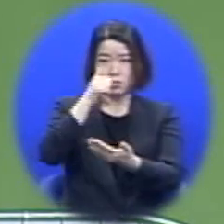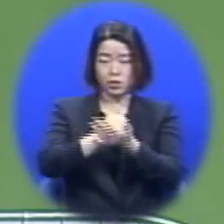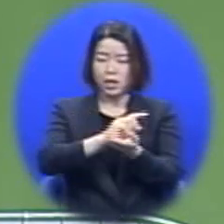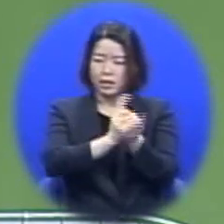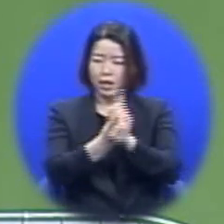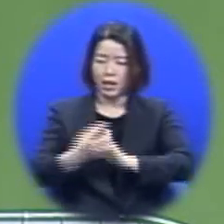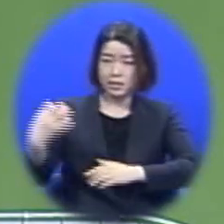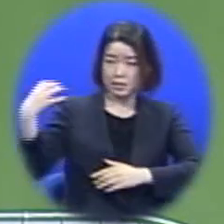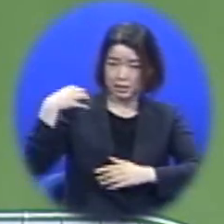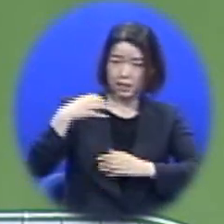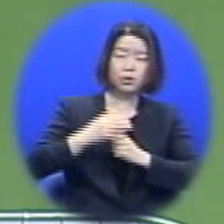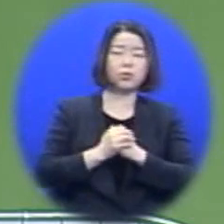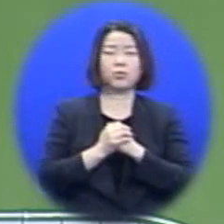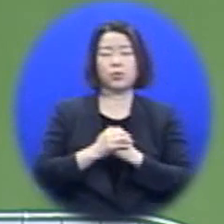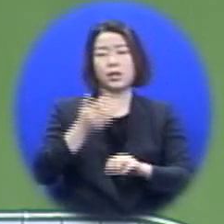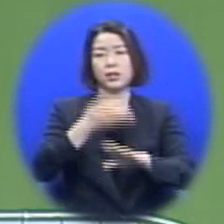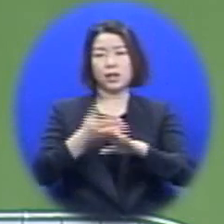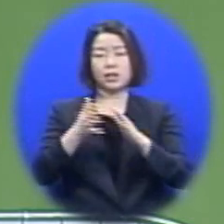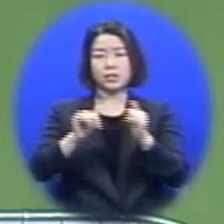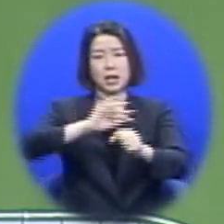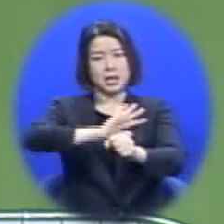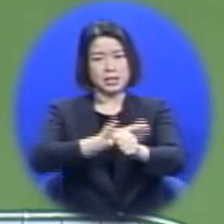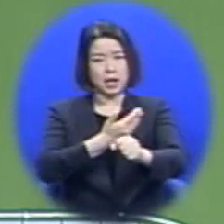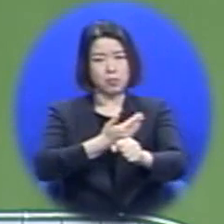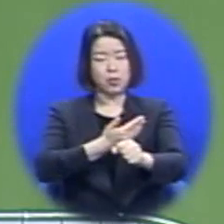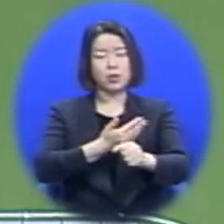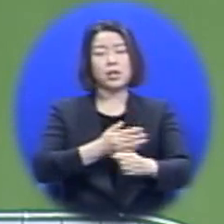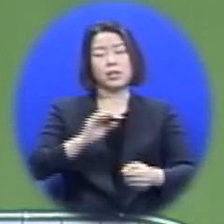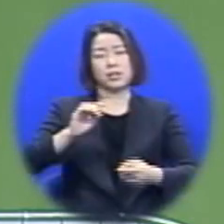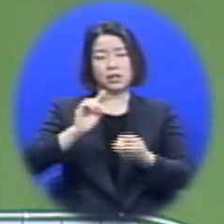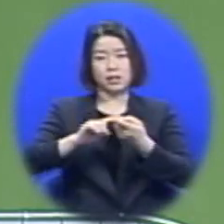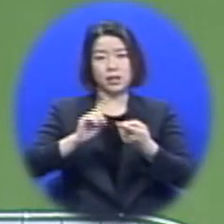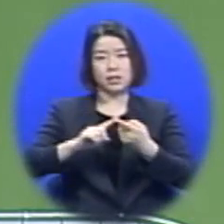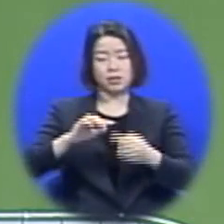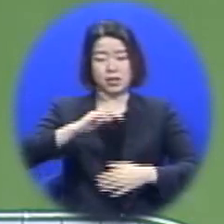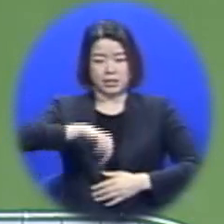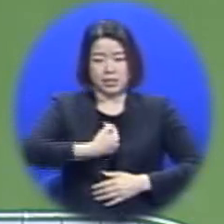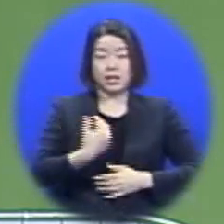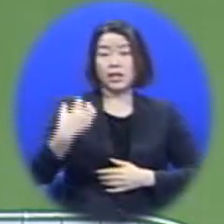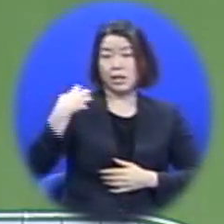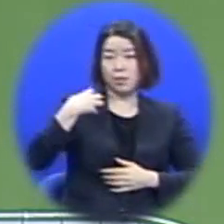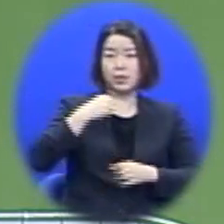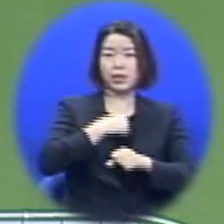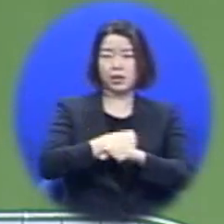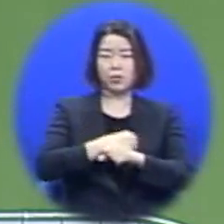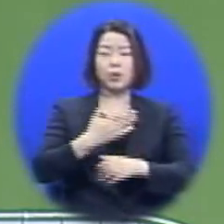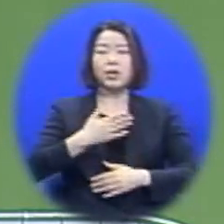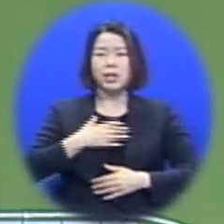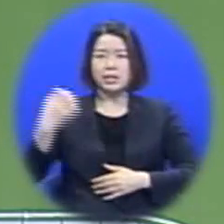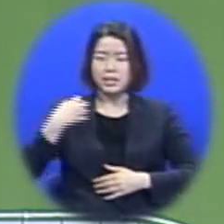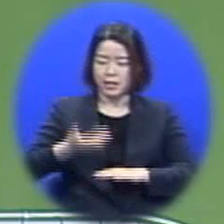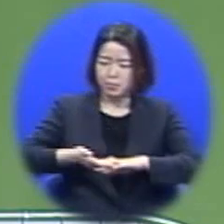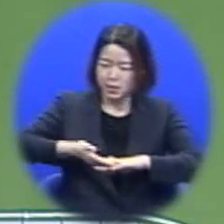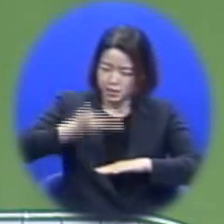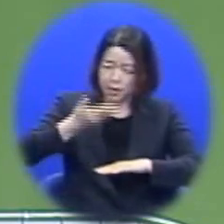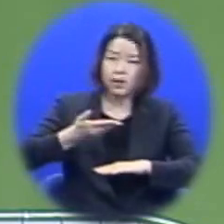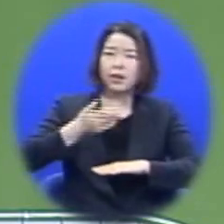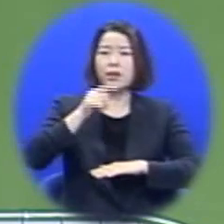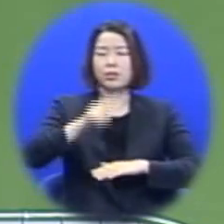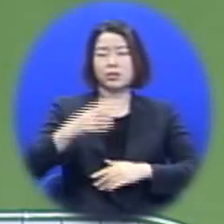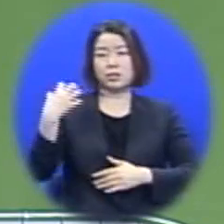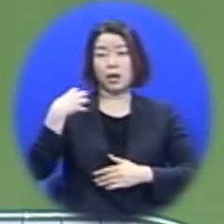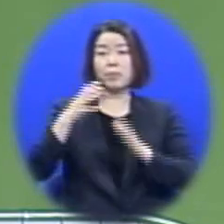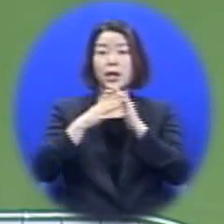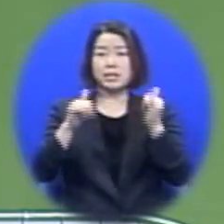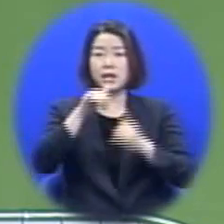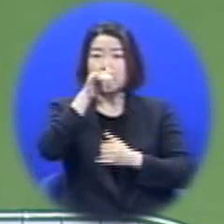지고 다른 사람의 잘못을 대신 자기가 감당하고 내 책임 이상의 것을 감당하는 그런